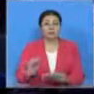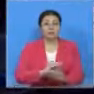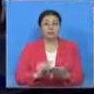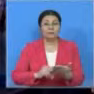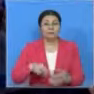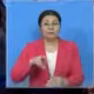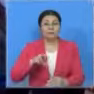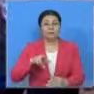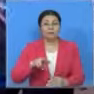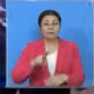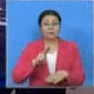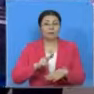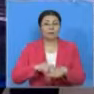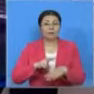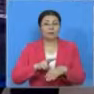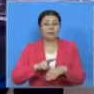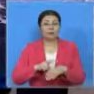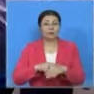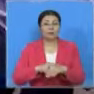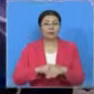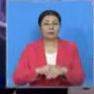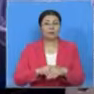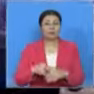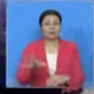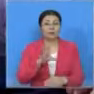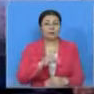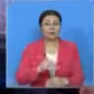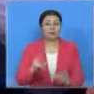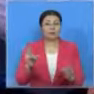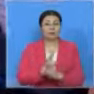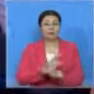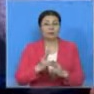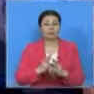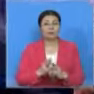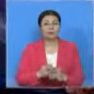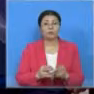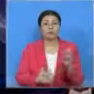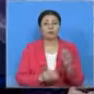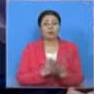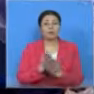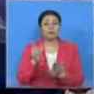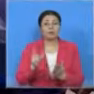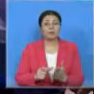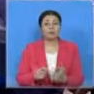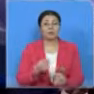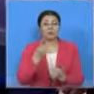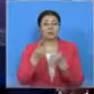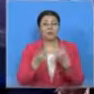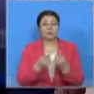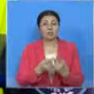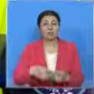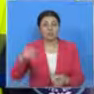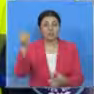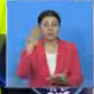полиция дегені бар сосын мынау жолағының барлығы түнде қызметкерлердің тұрған анықтау мақсатында түнде жанып